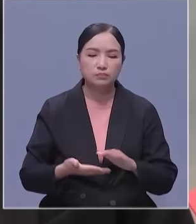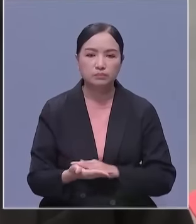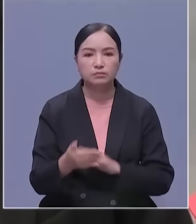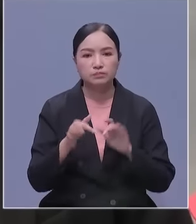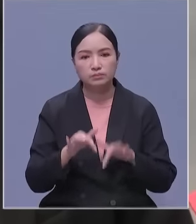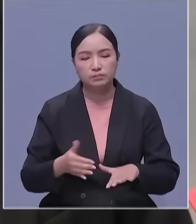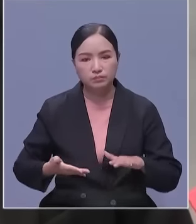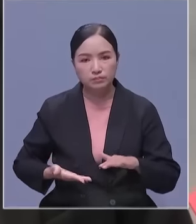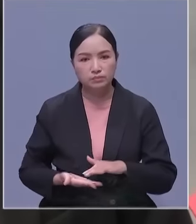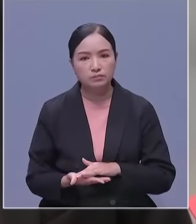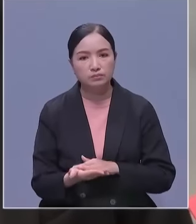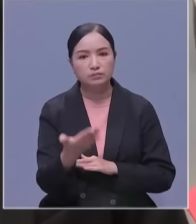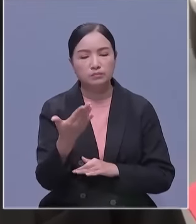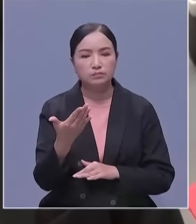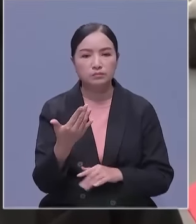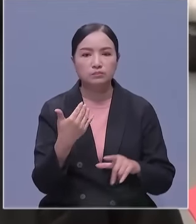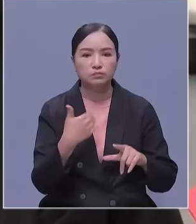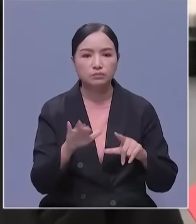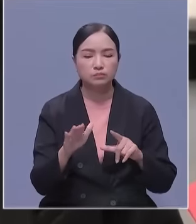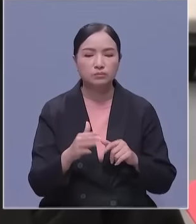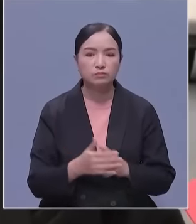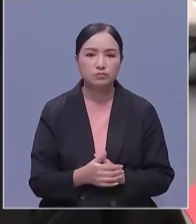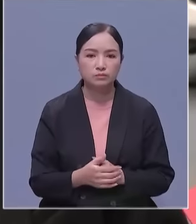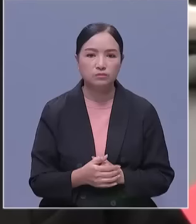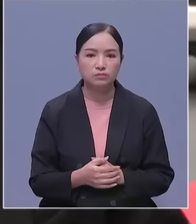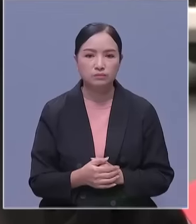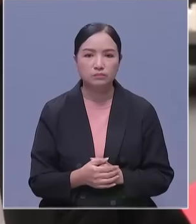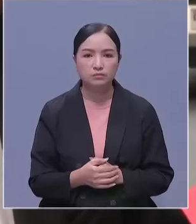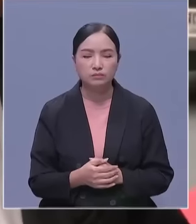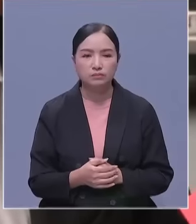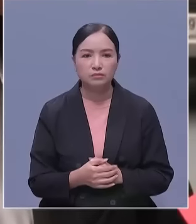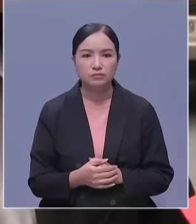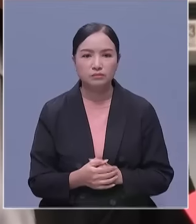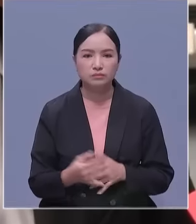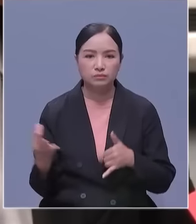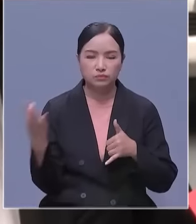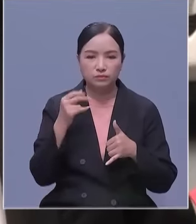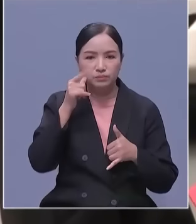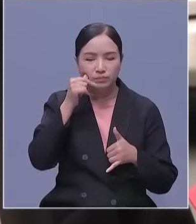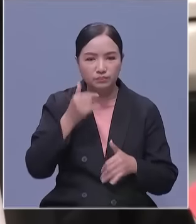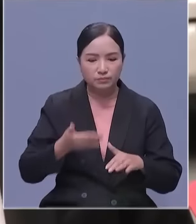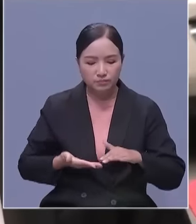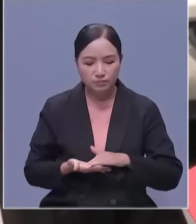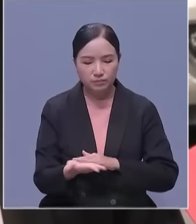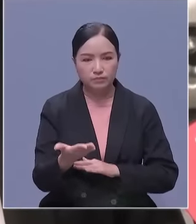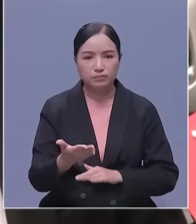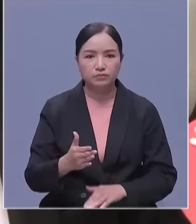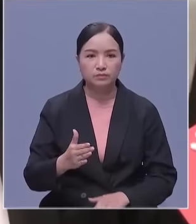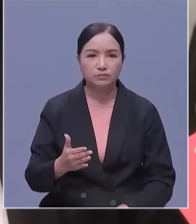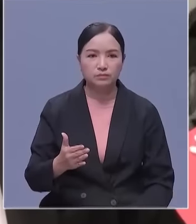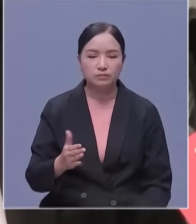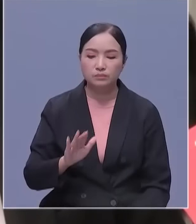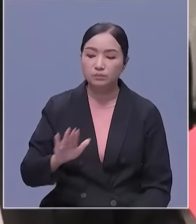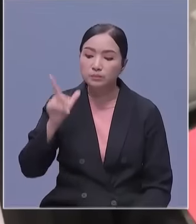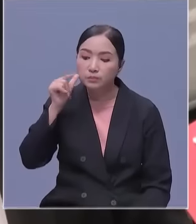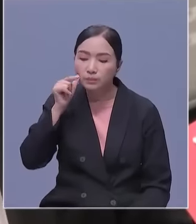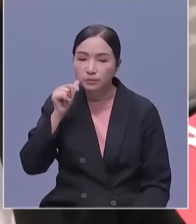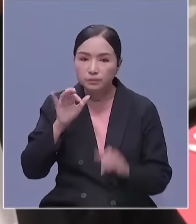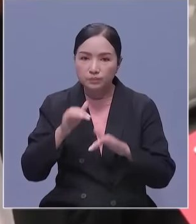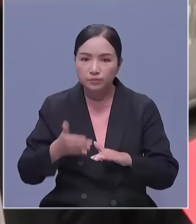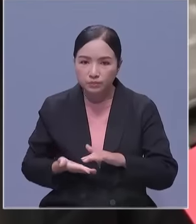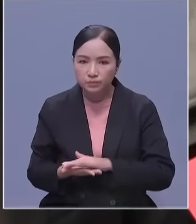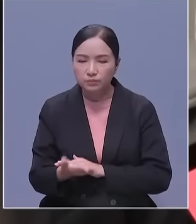พ์เสร็จก็ปรินออกมาส่ง แล้วก็ฟ้องคุณแม ่แล้วก็ฟ้อง พิมพ์เตอร์ของใครเนี่ย ของคุณแม่ แล้วมาพิมพ์เตอร์คุณแม่มาพิมพ์แล้วฟ้